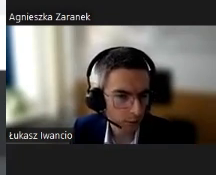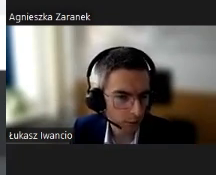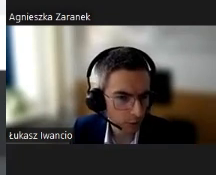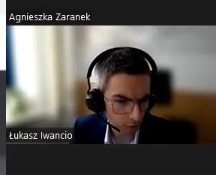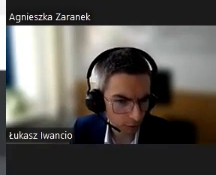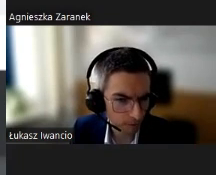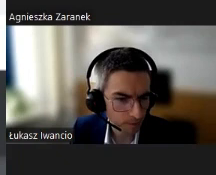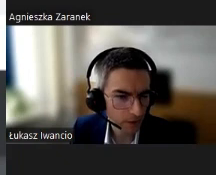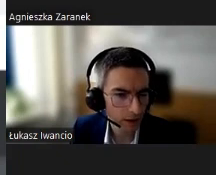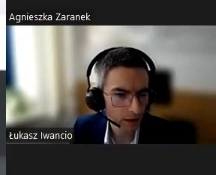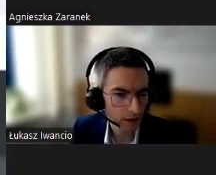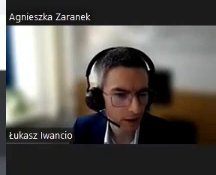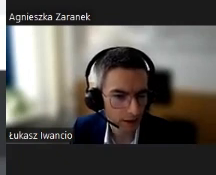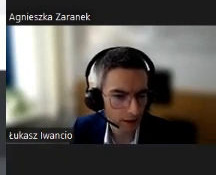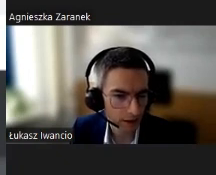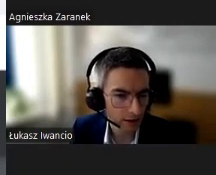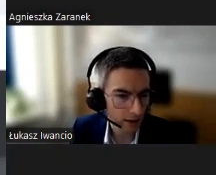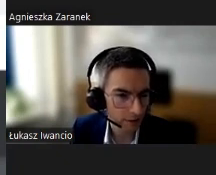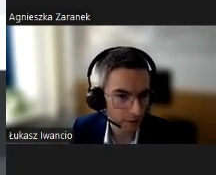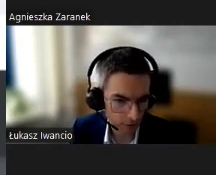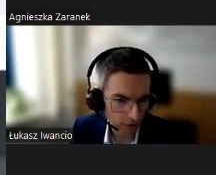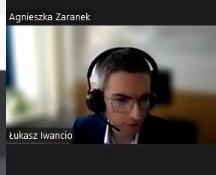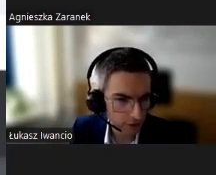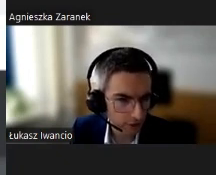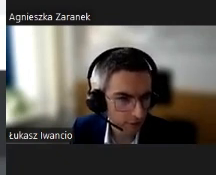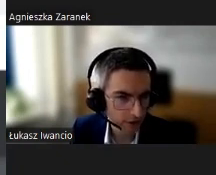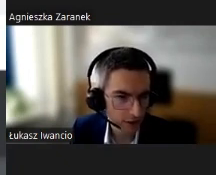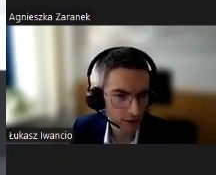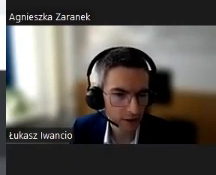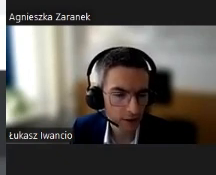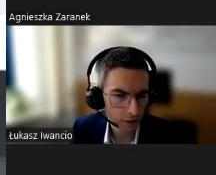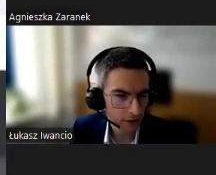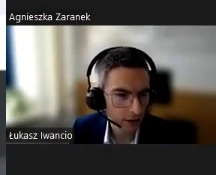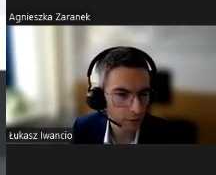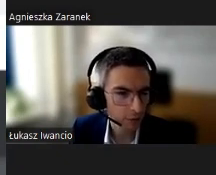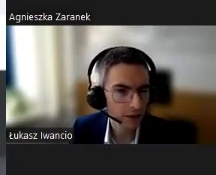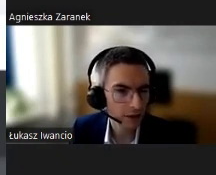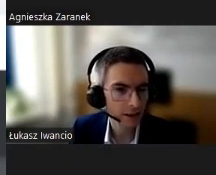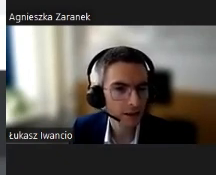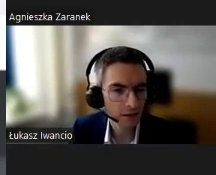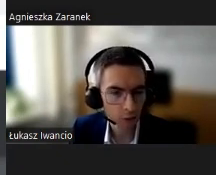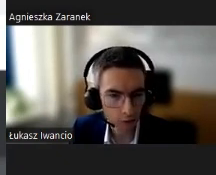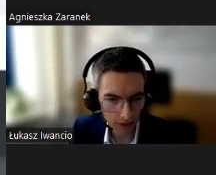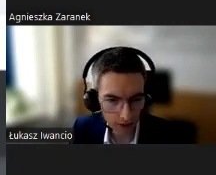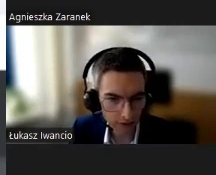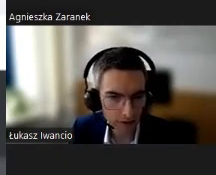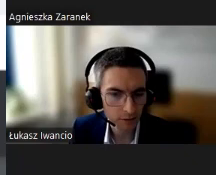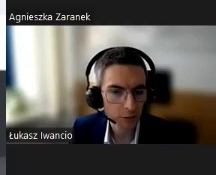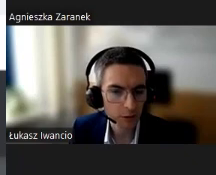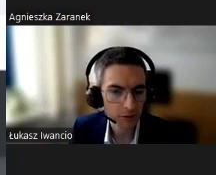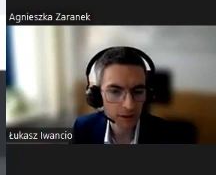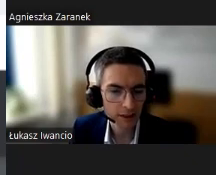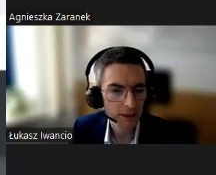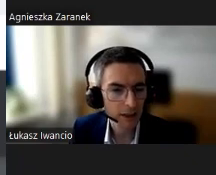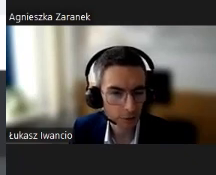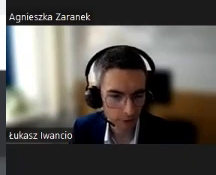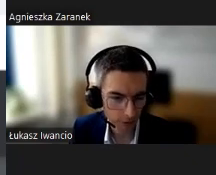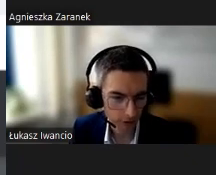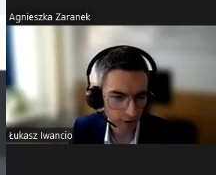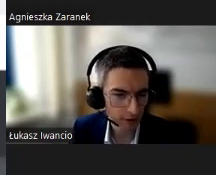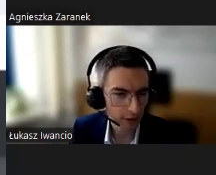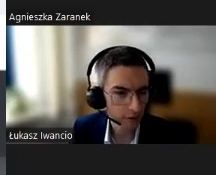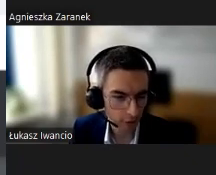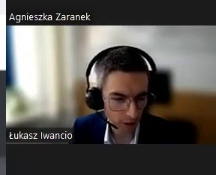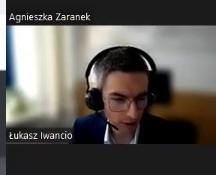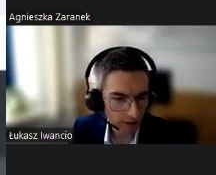oczywiście dane podmiotu, dane wnioskodawcy, te wszystkie informacje, które były wskazane jako